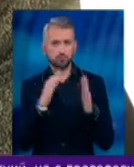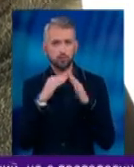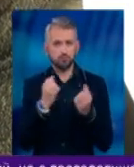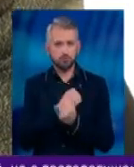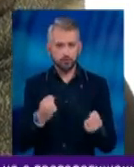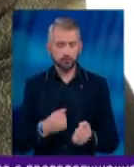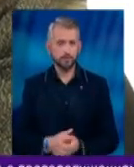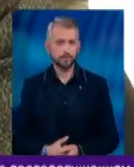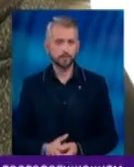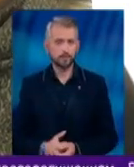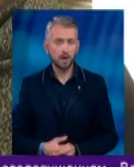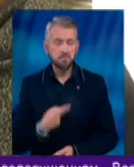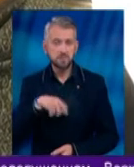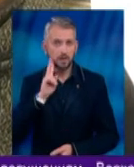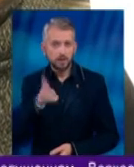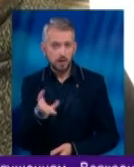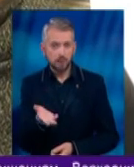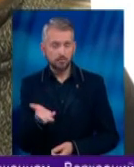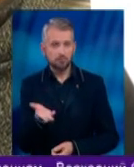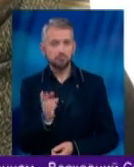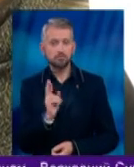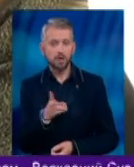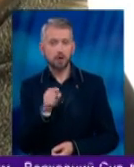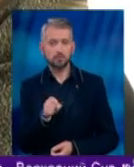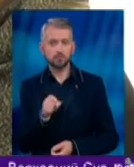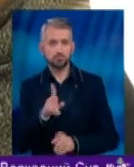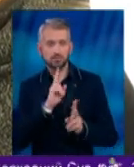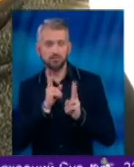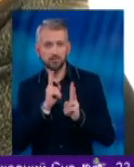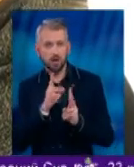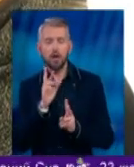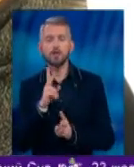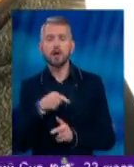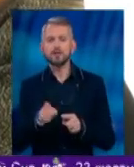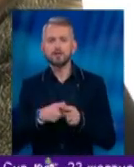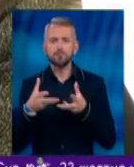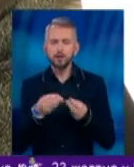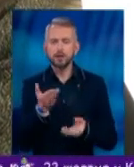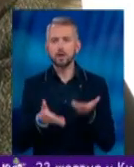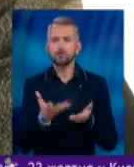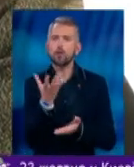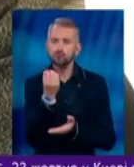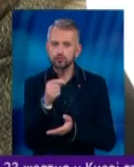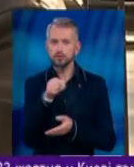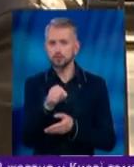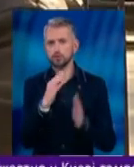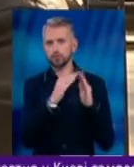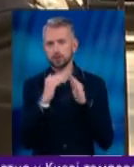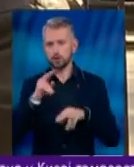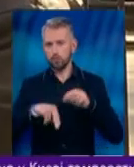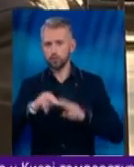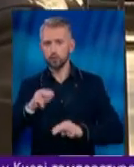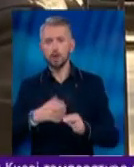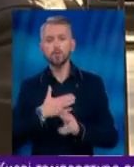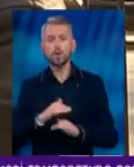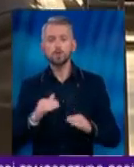будинок. І ми не знаємо, як це скажеться потім, якщо побудують ще ці будинки. Моїм дітям